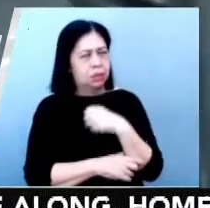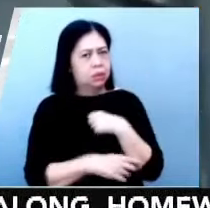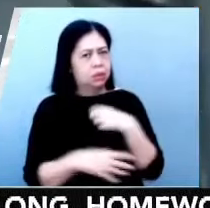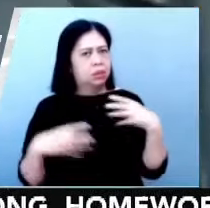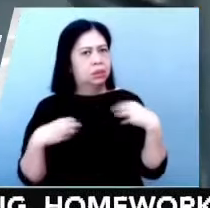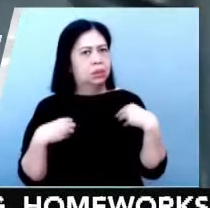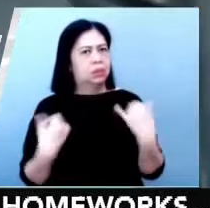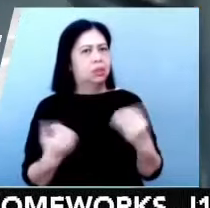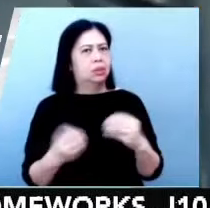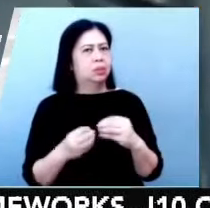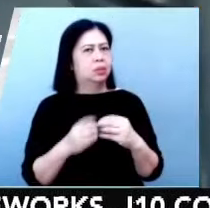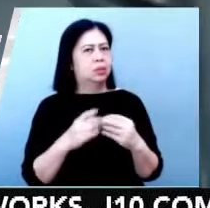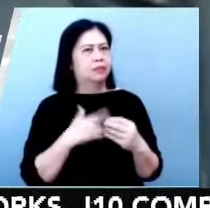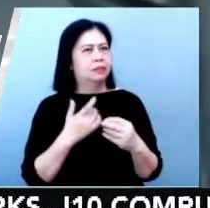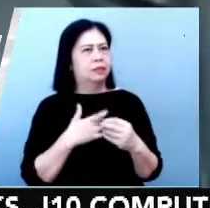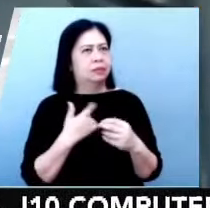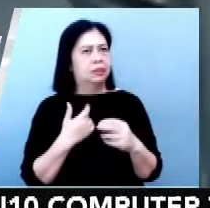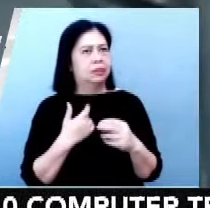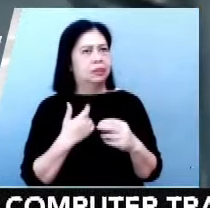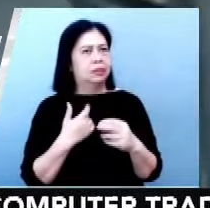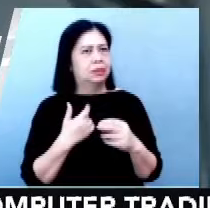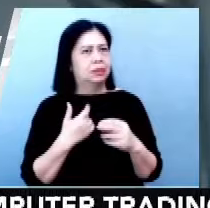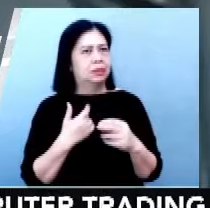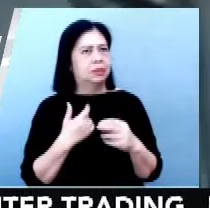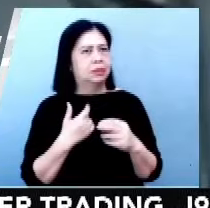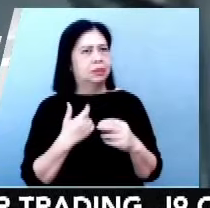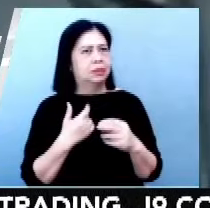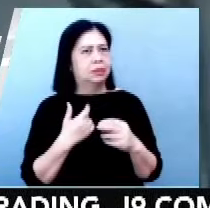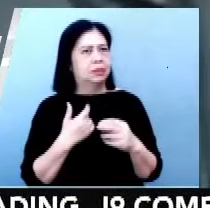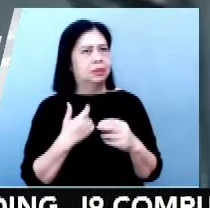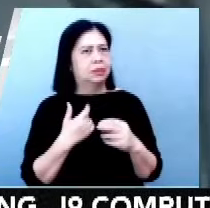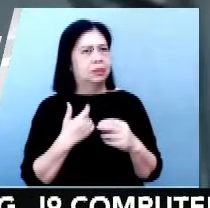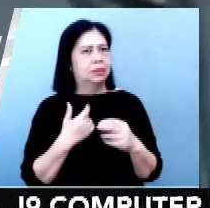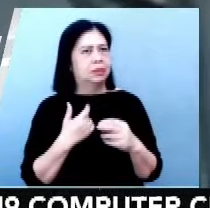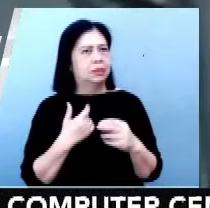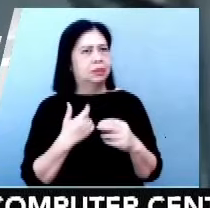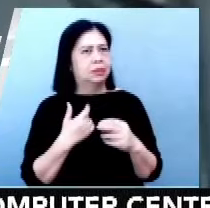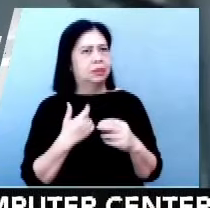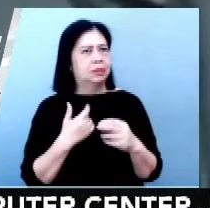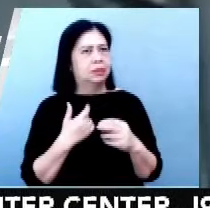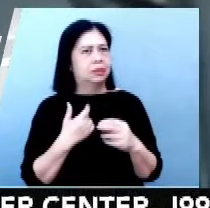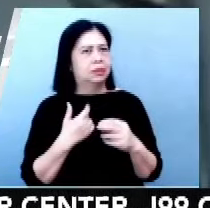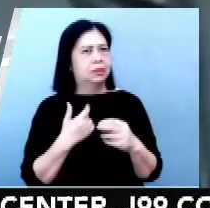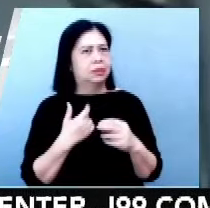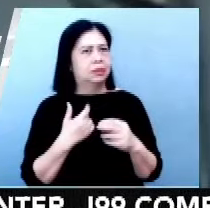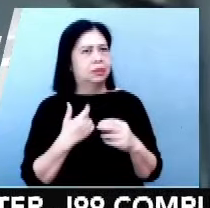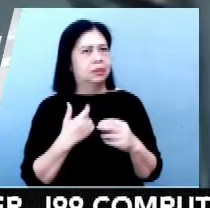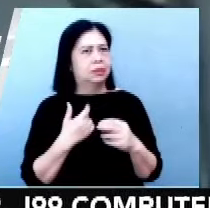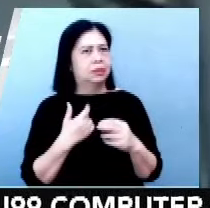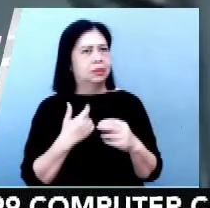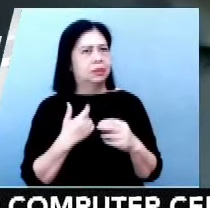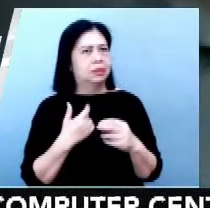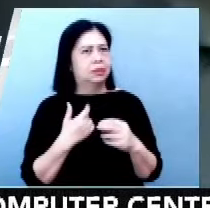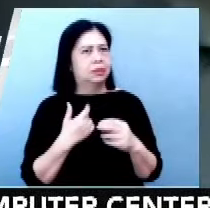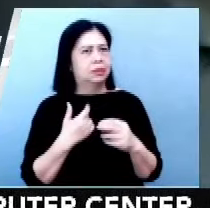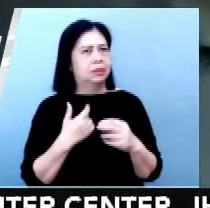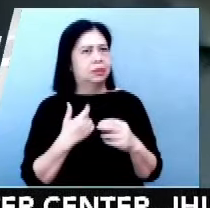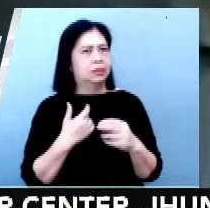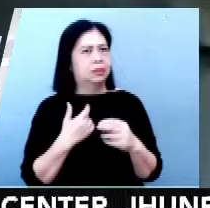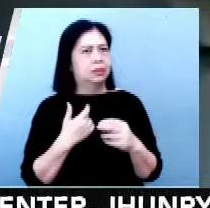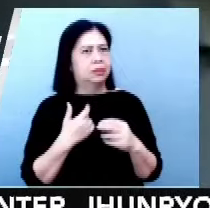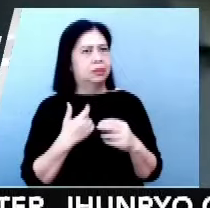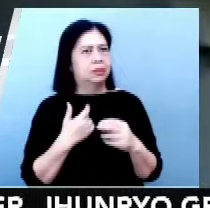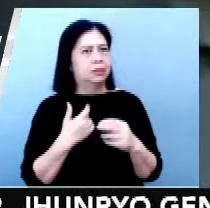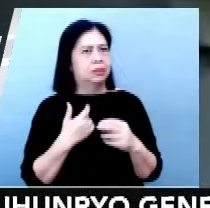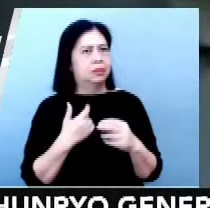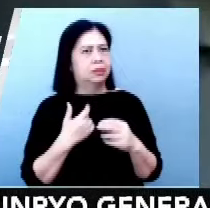ang desperasyon para baguhin na talaga ang Constitution kasi all routes possible are being explored. And four, we were